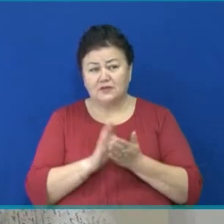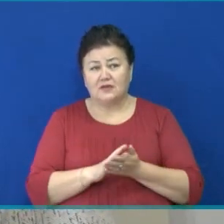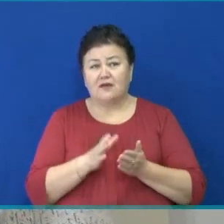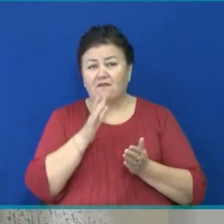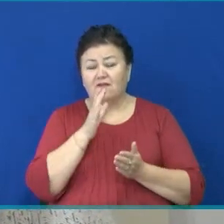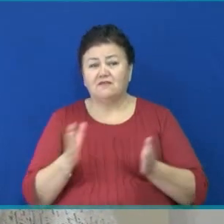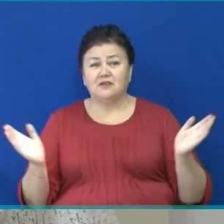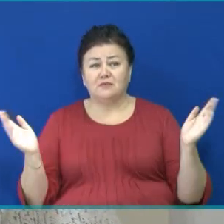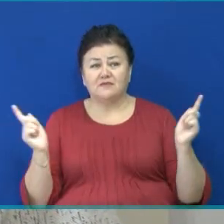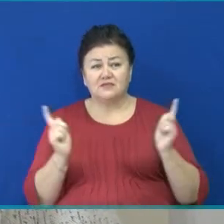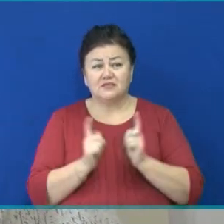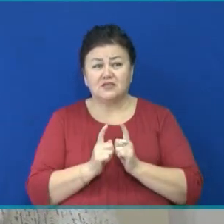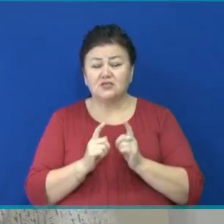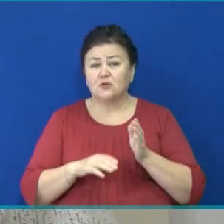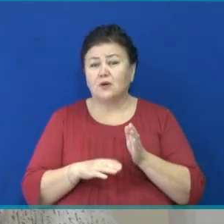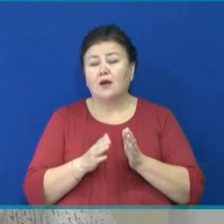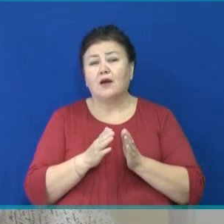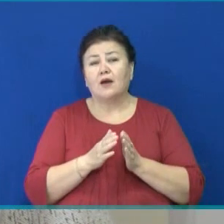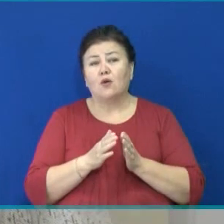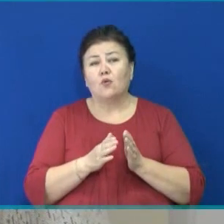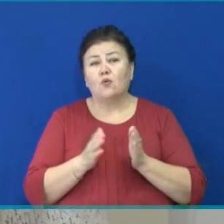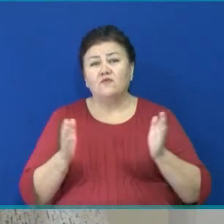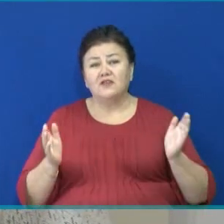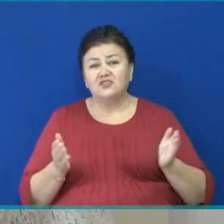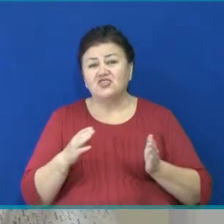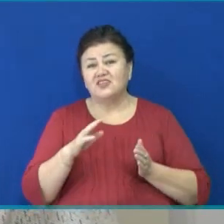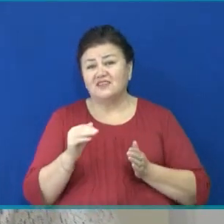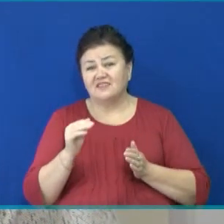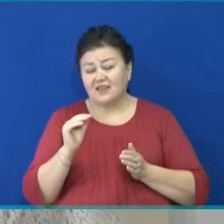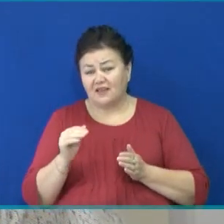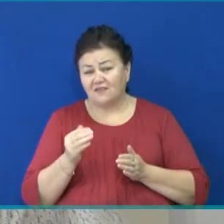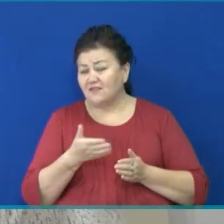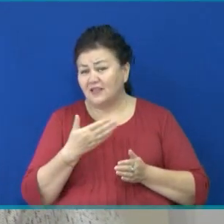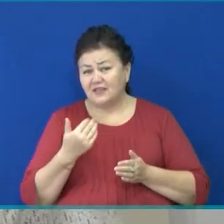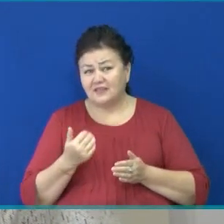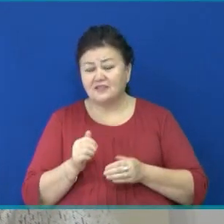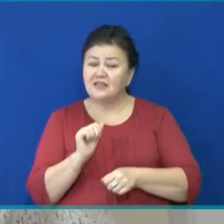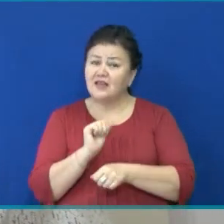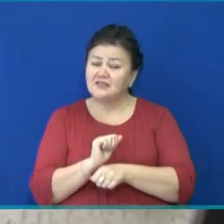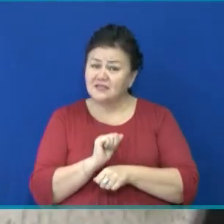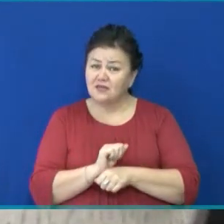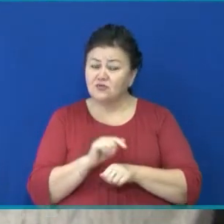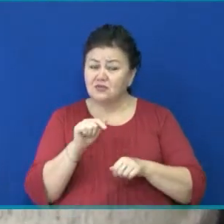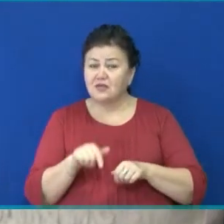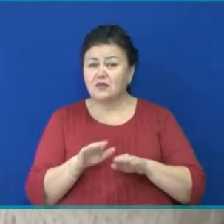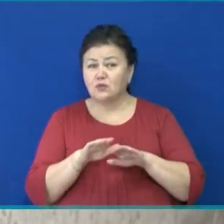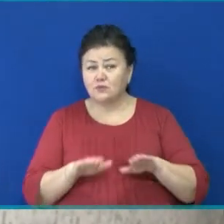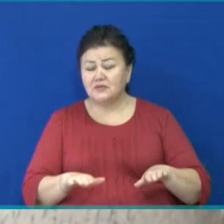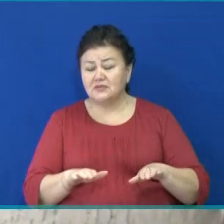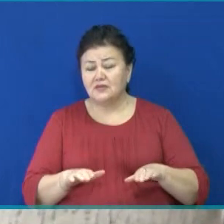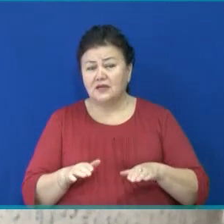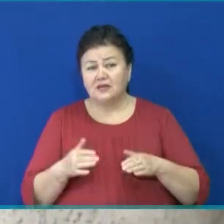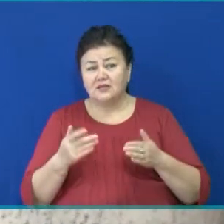айту бойынша ары қарай оның көтерілмеуі әзірге белгісіз деп отыр. Осы тұрақтанып қалатынына біз сенім білдіреміз. Тек